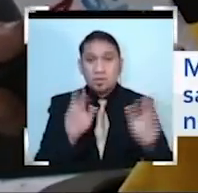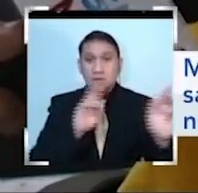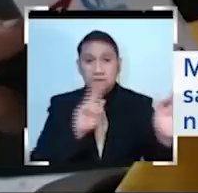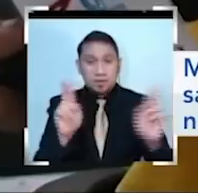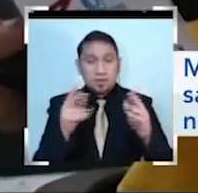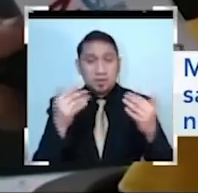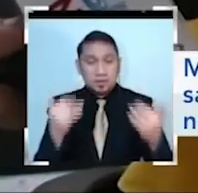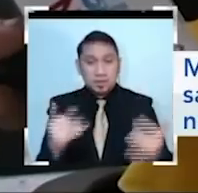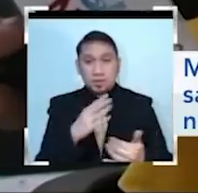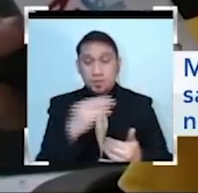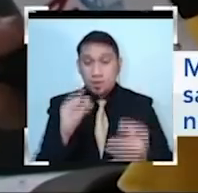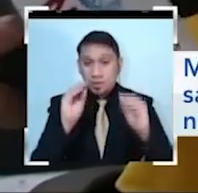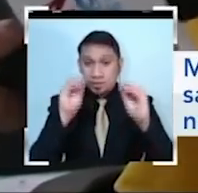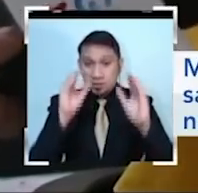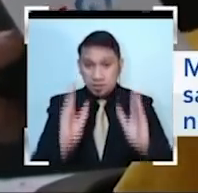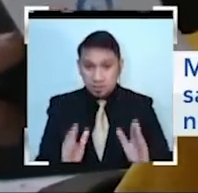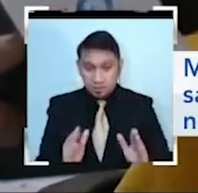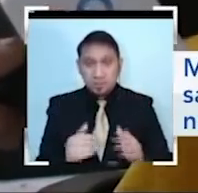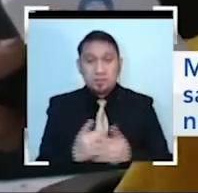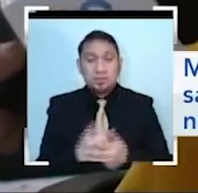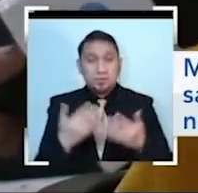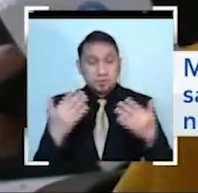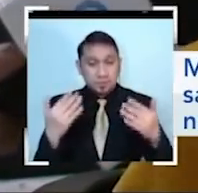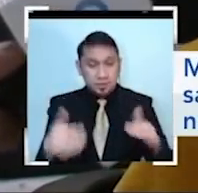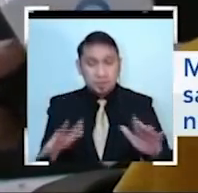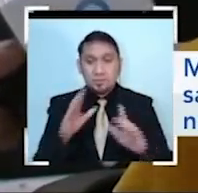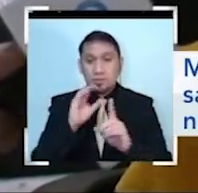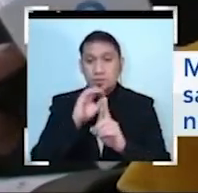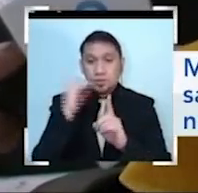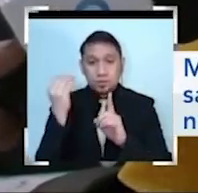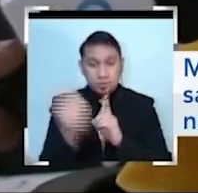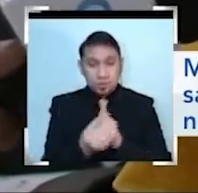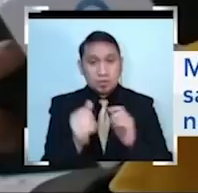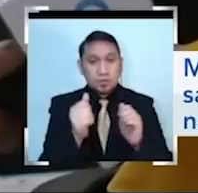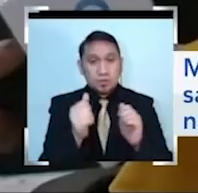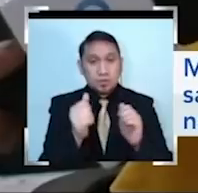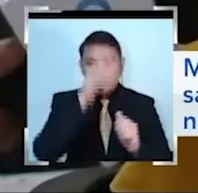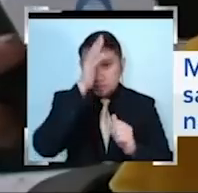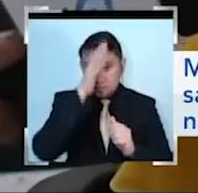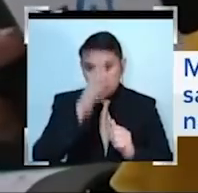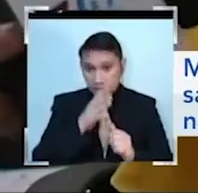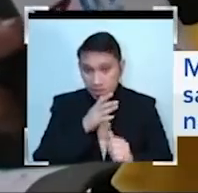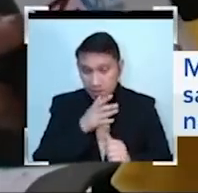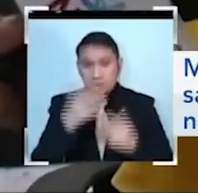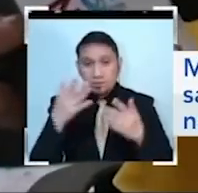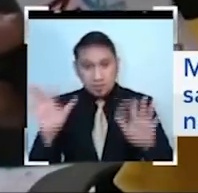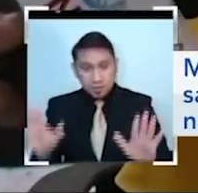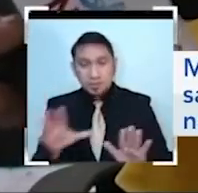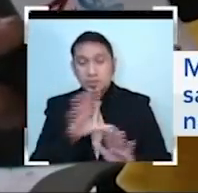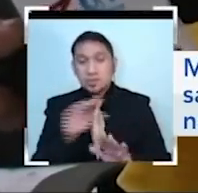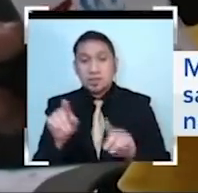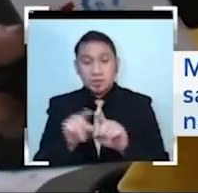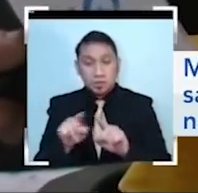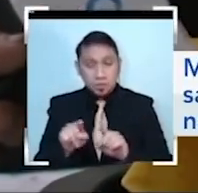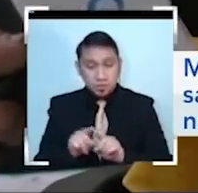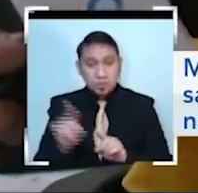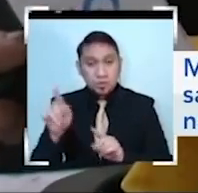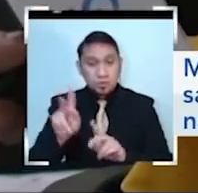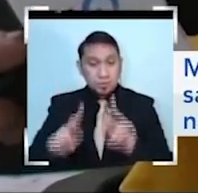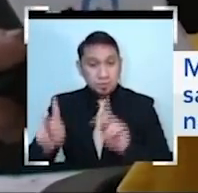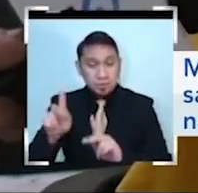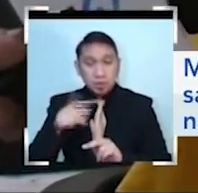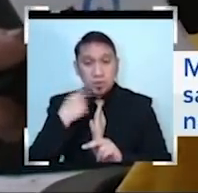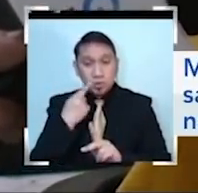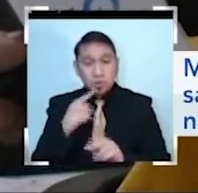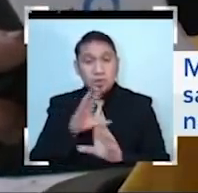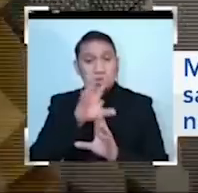mga teachers, we have already conducted orientations also with parents and also with our stakeholders who will be involved in